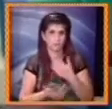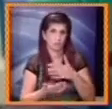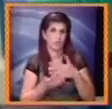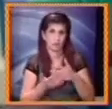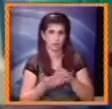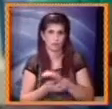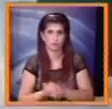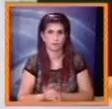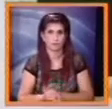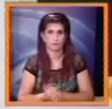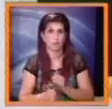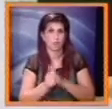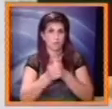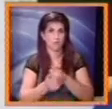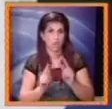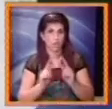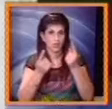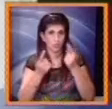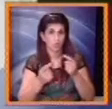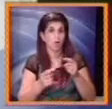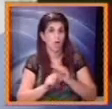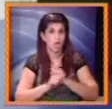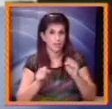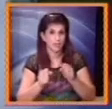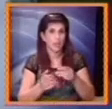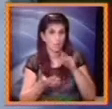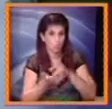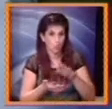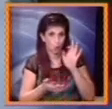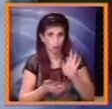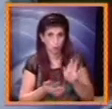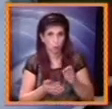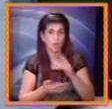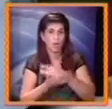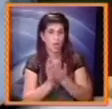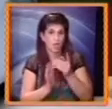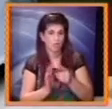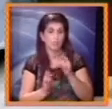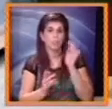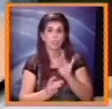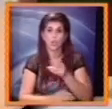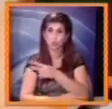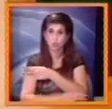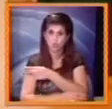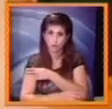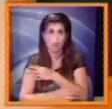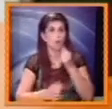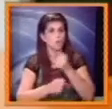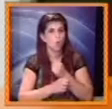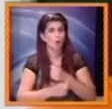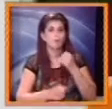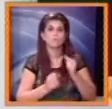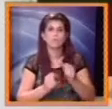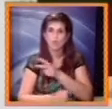נמשיך. בעקבות מספר אירועי הצתה וירי שאירו בטובא זנגריה, שחלקם כוונו גם לעבר השוטרים, פועלים